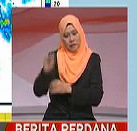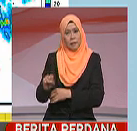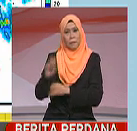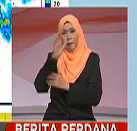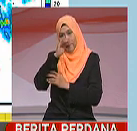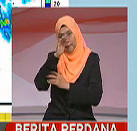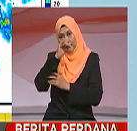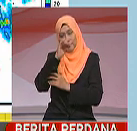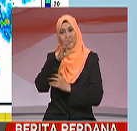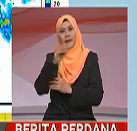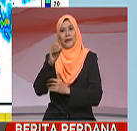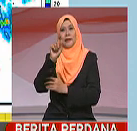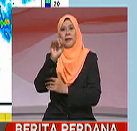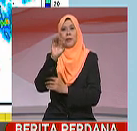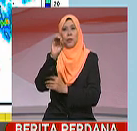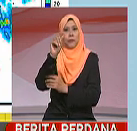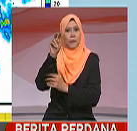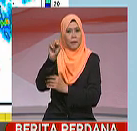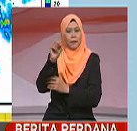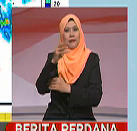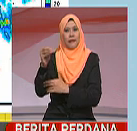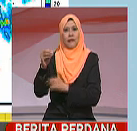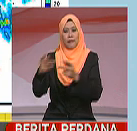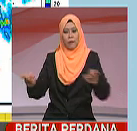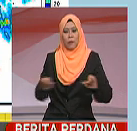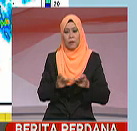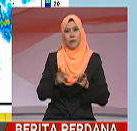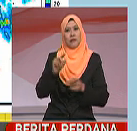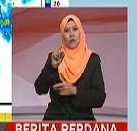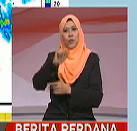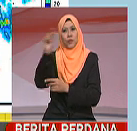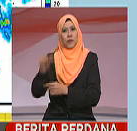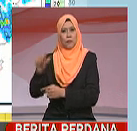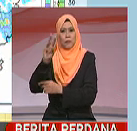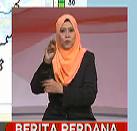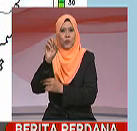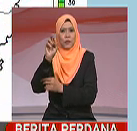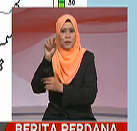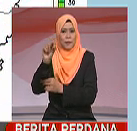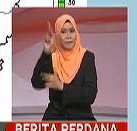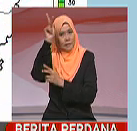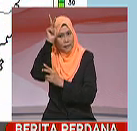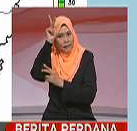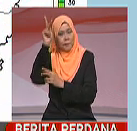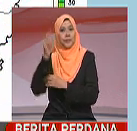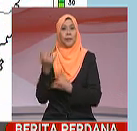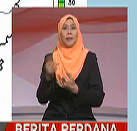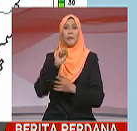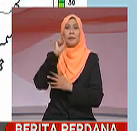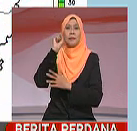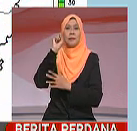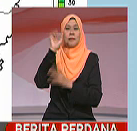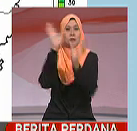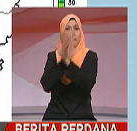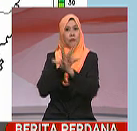juga Tioman, namun sedikit di kawasan jajahan Gua Musang, negeri Kelantan. Di samping itu, di Sabah dan